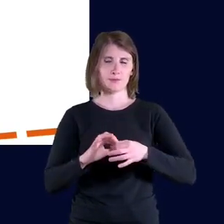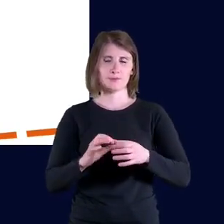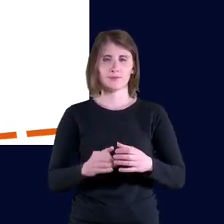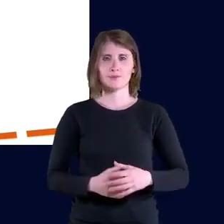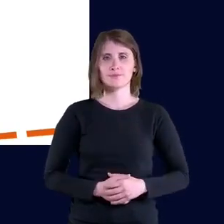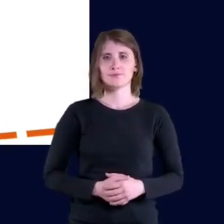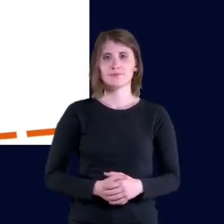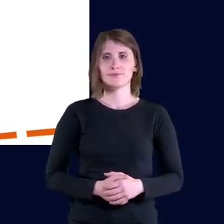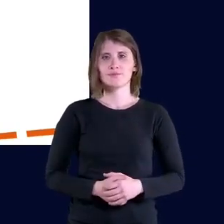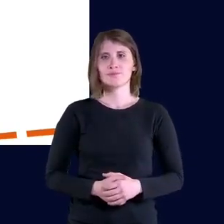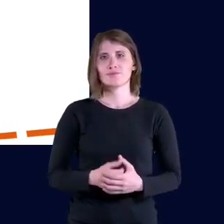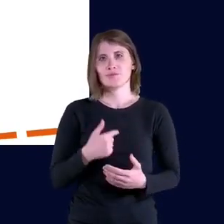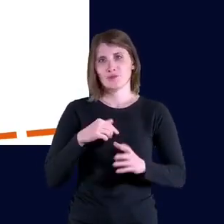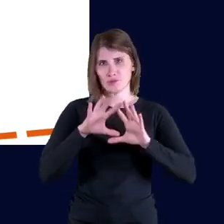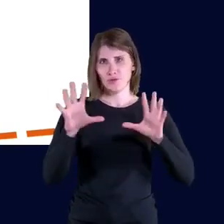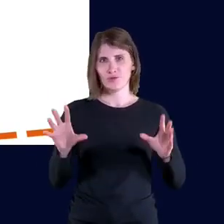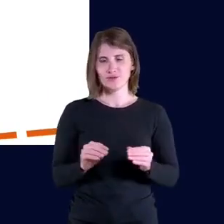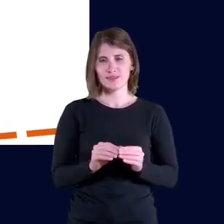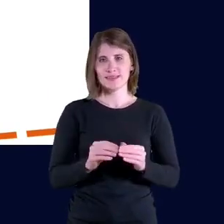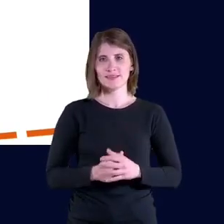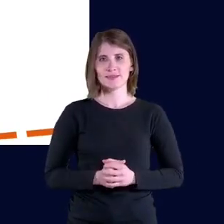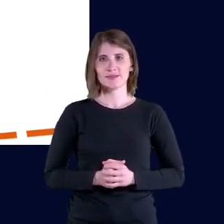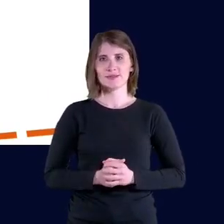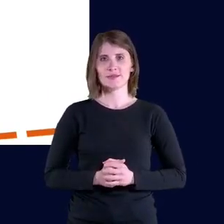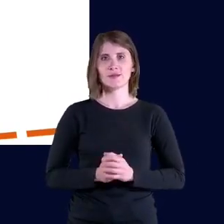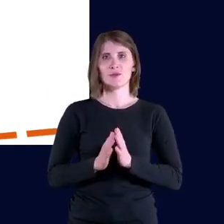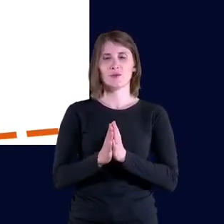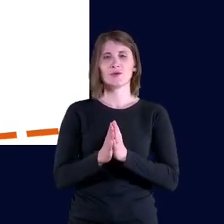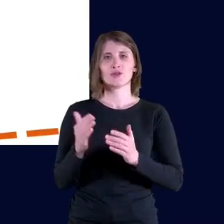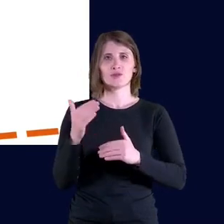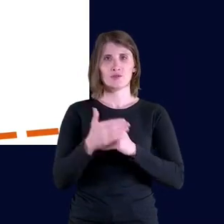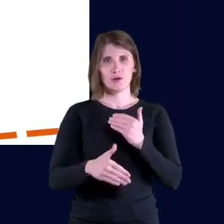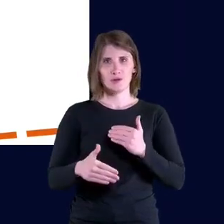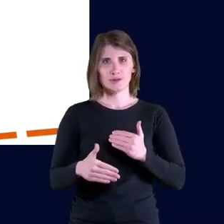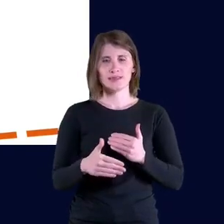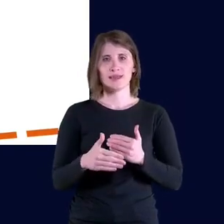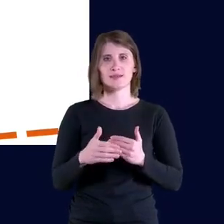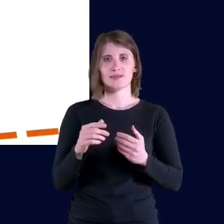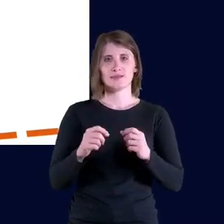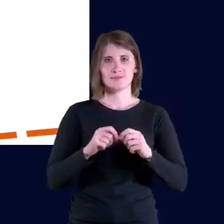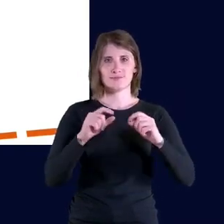tyle Ja dziękuję bardzo Poprosimy ostatnich Live